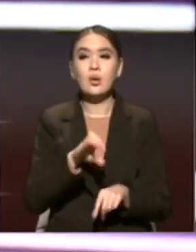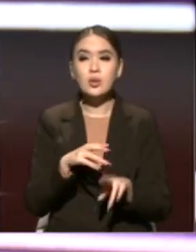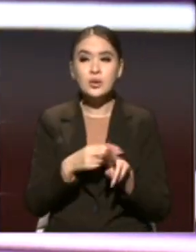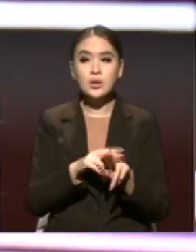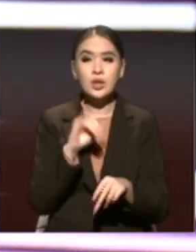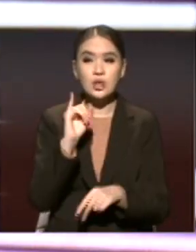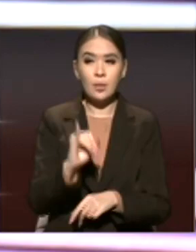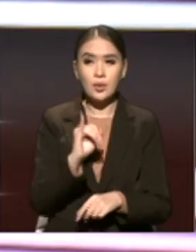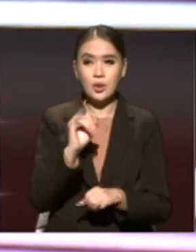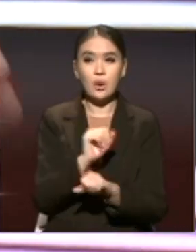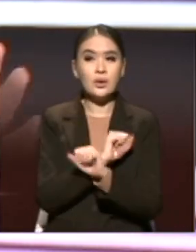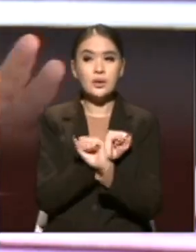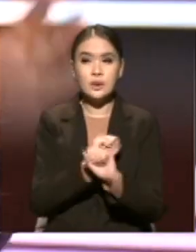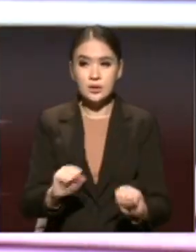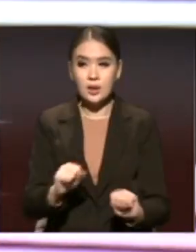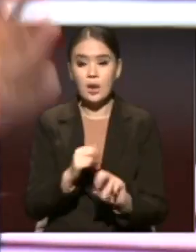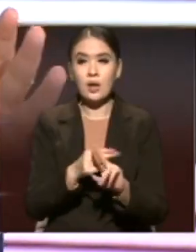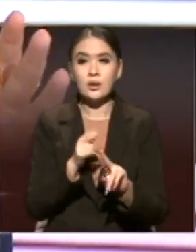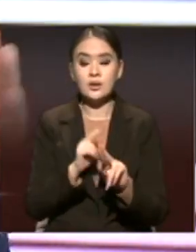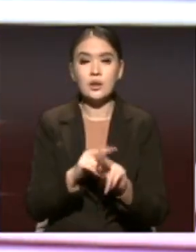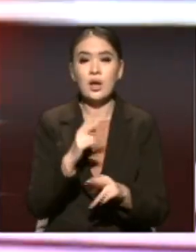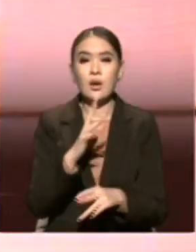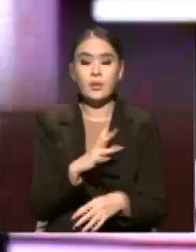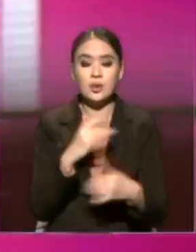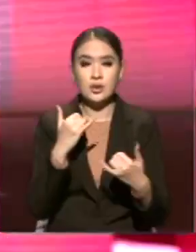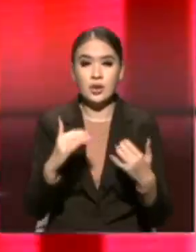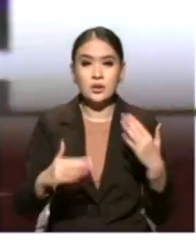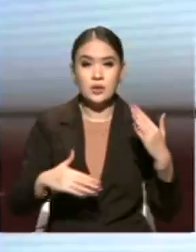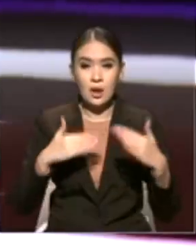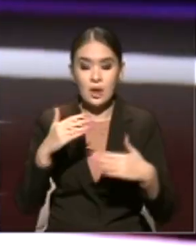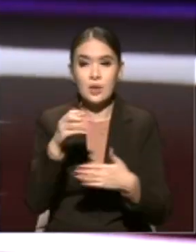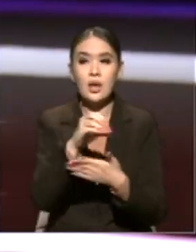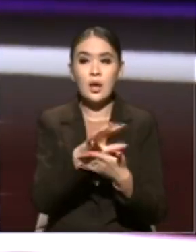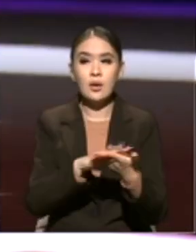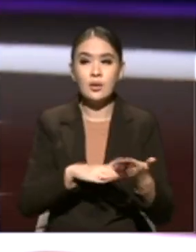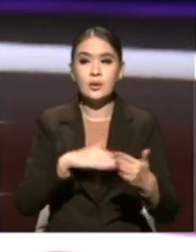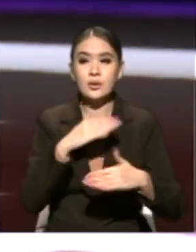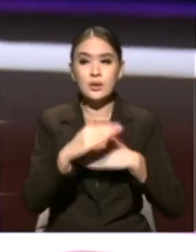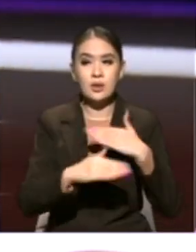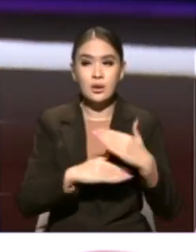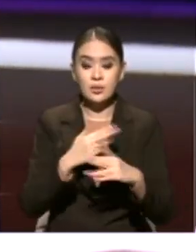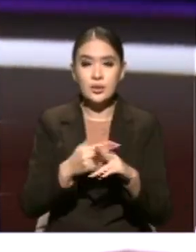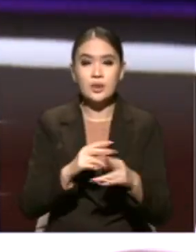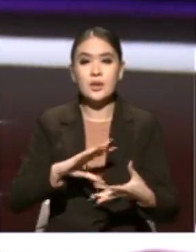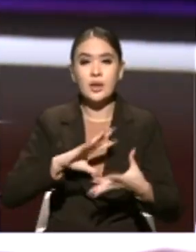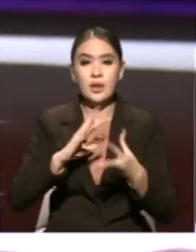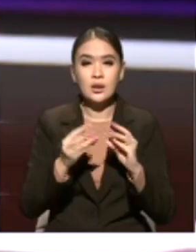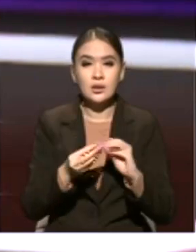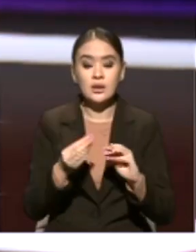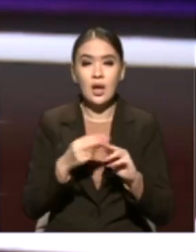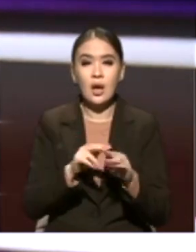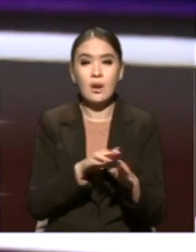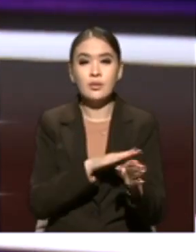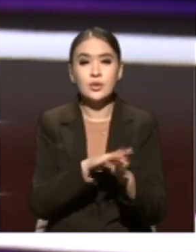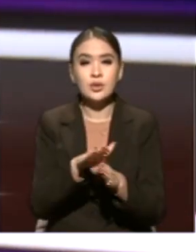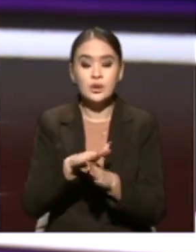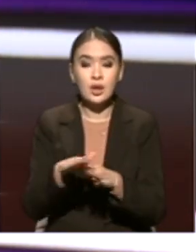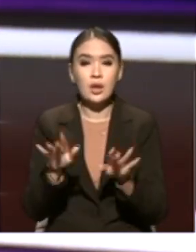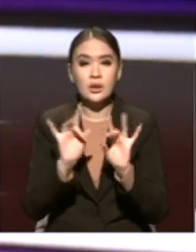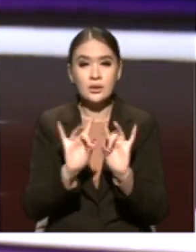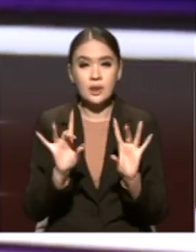жамандай беруге болмайды. Бірақ тура қазіргі кезеңде осы деңгей. Бірақ бұны әрі қарай дамыта отырып, негізі ақпараттық бір жүйе туралы